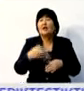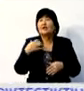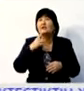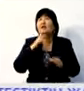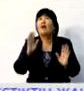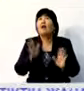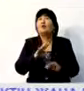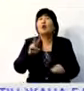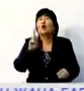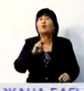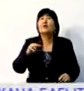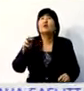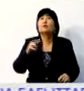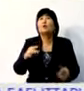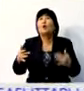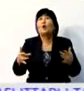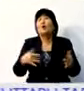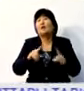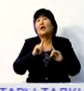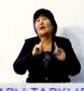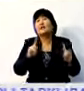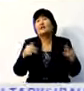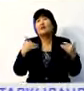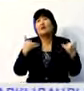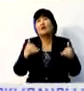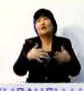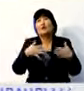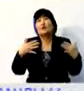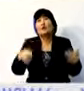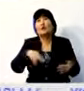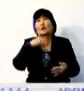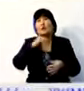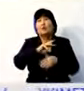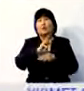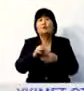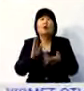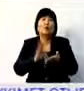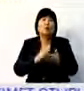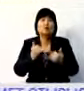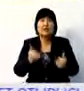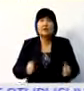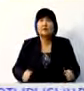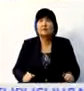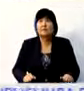жезтаңдай әншісі Үміт Медеуованың өнеріне ерекше тәнті болып, зор құрмет қошемет көрсетті.